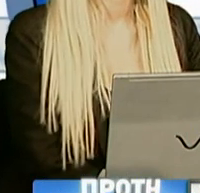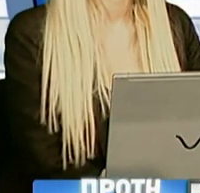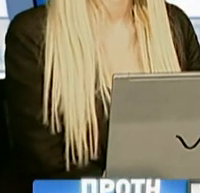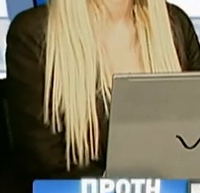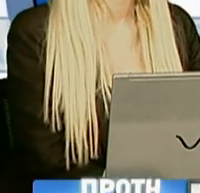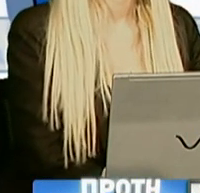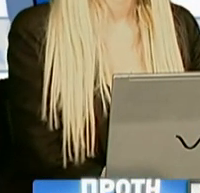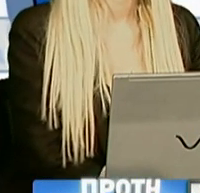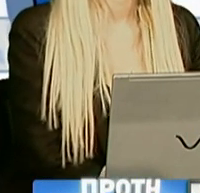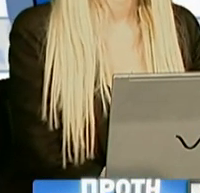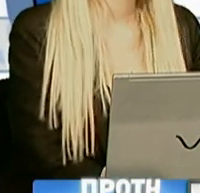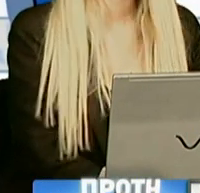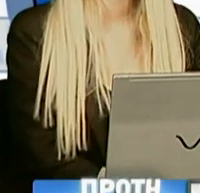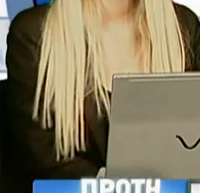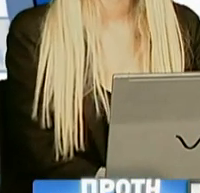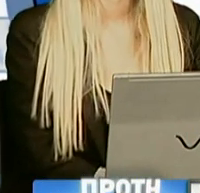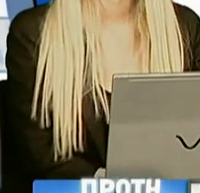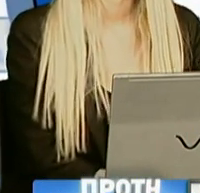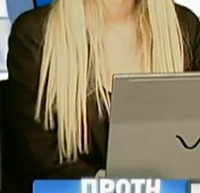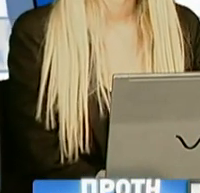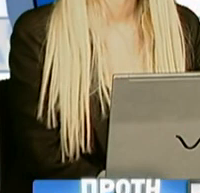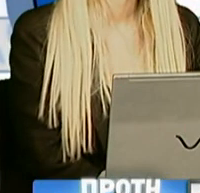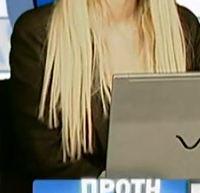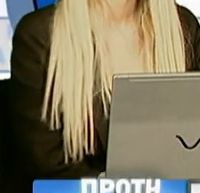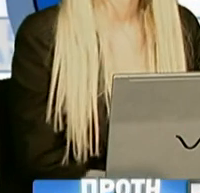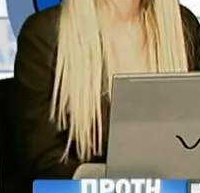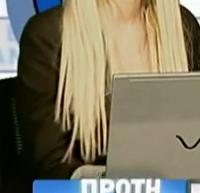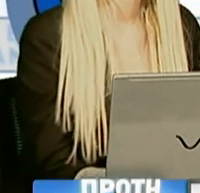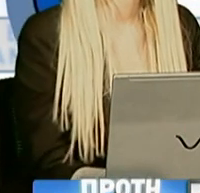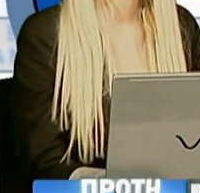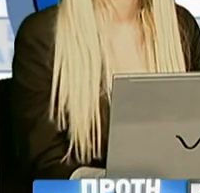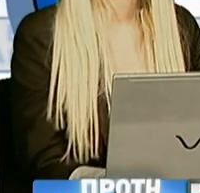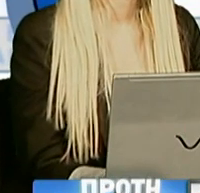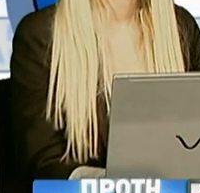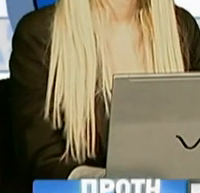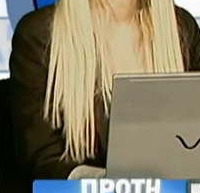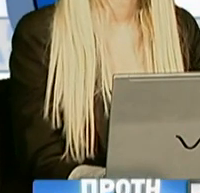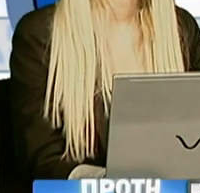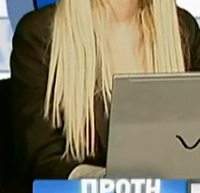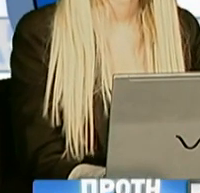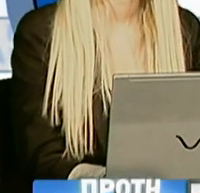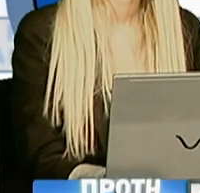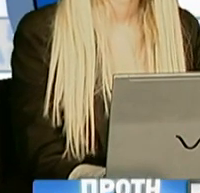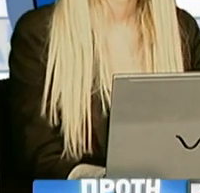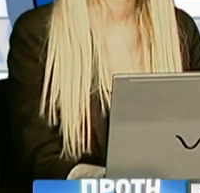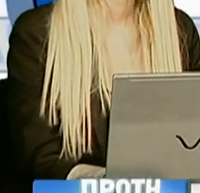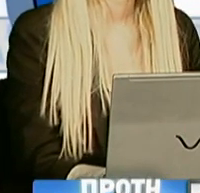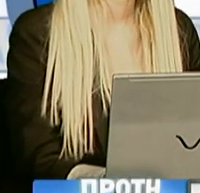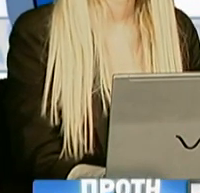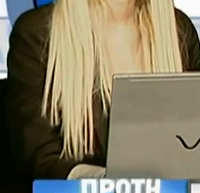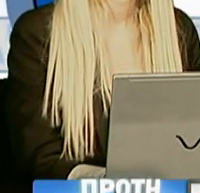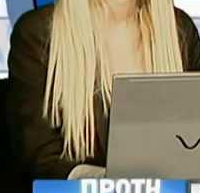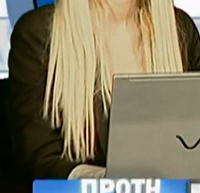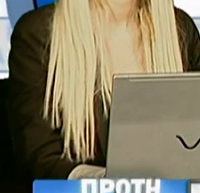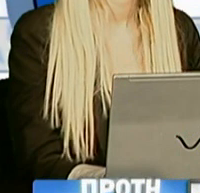δήλωσε, είπε ότι οι κατοικίες των αδυνάμων, των ανέργων και των μεσαίων στρωμάτων θα παραμείνουν προστατευμένες. Και στο σημείο αυτό να περάσουμε στον